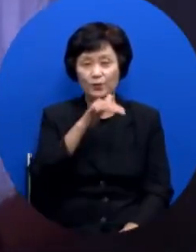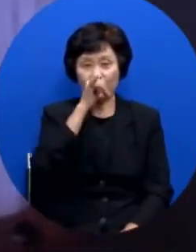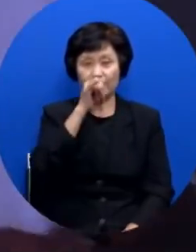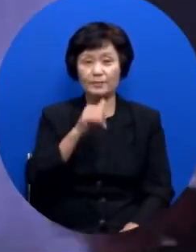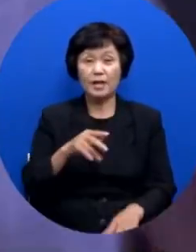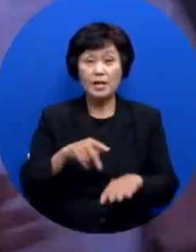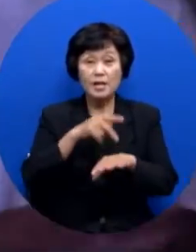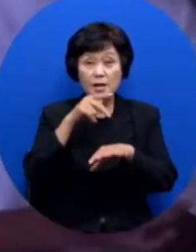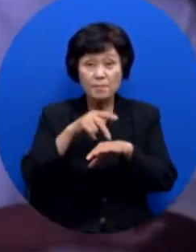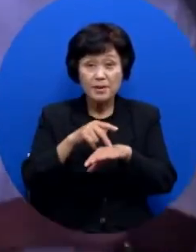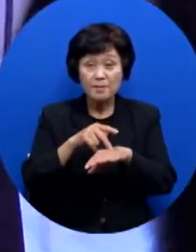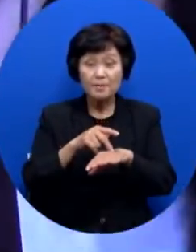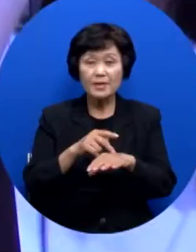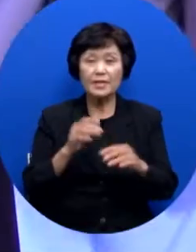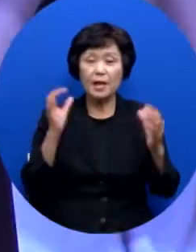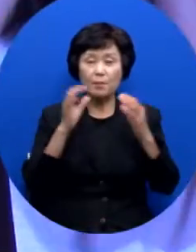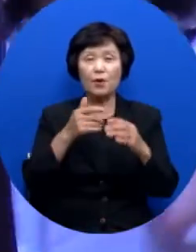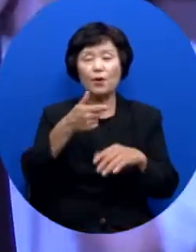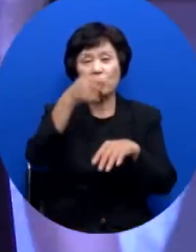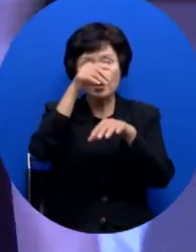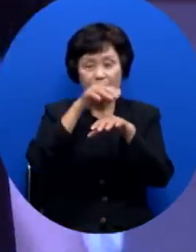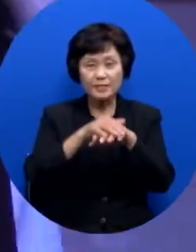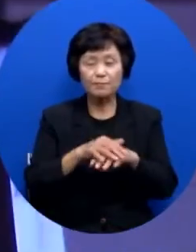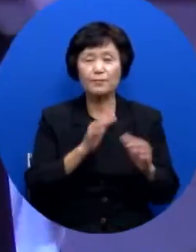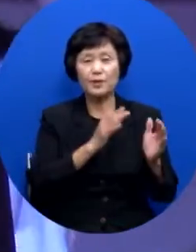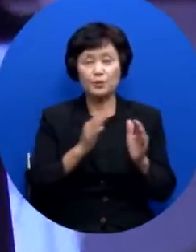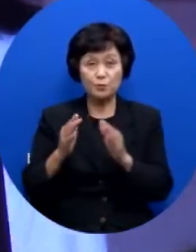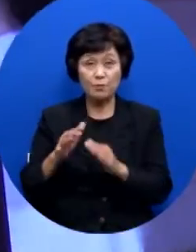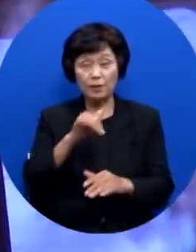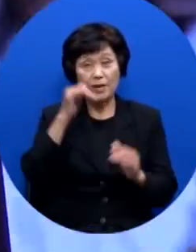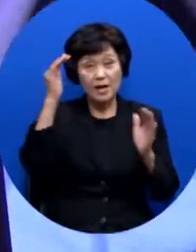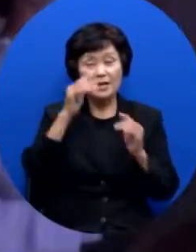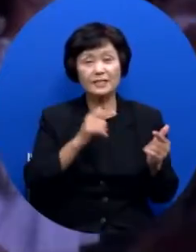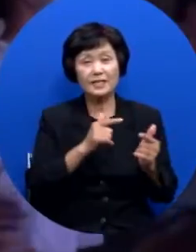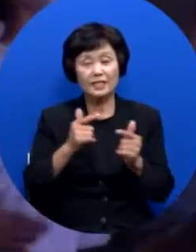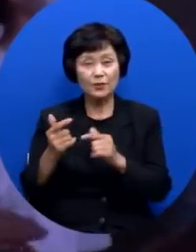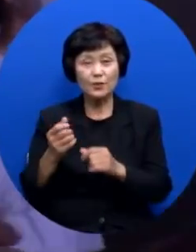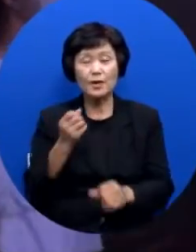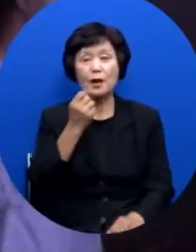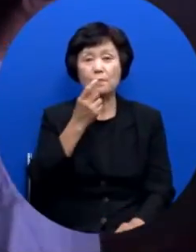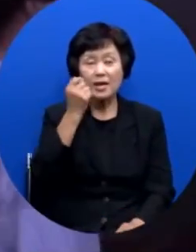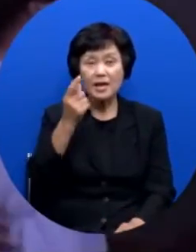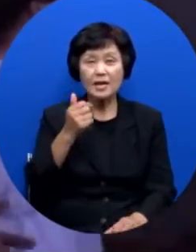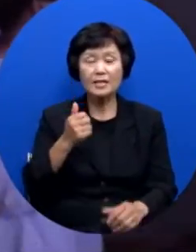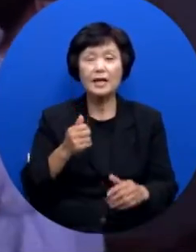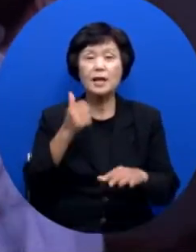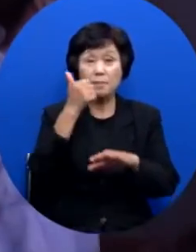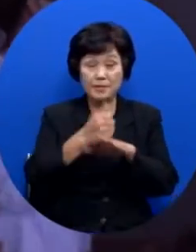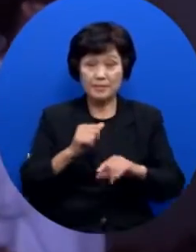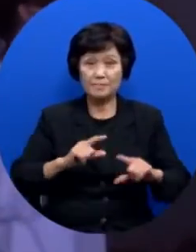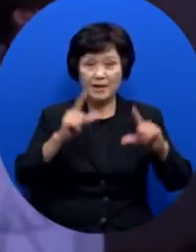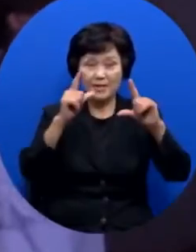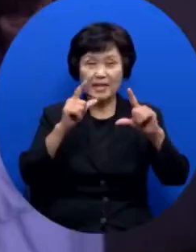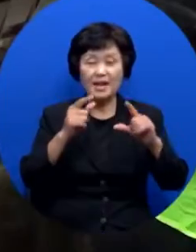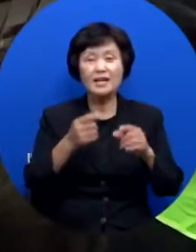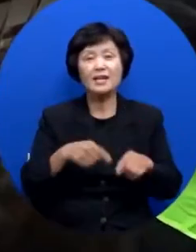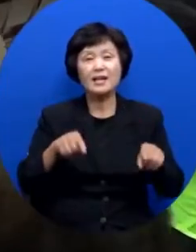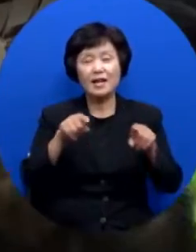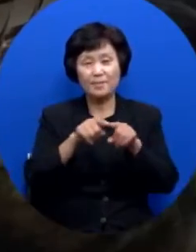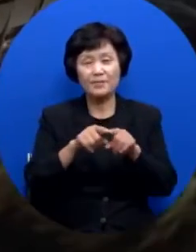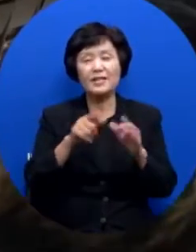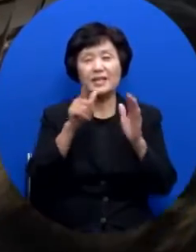11월 필리핀에서 열릴 대면 집회를 준비하며 유학생들과 매달 말일 함께하는 시간을 마련했습니다. 필리핀